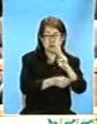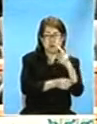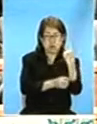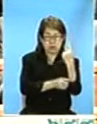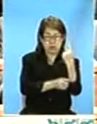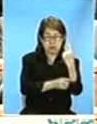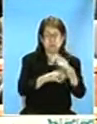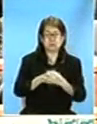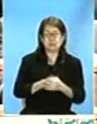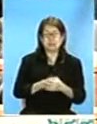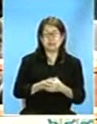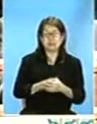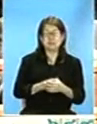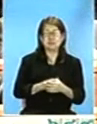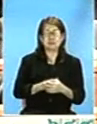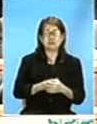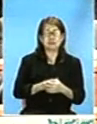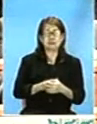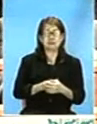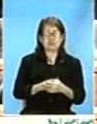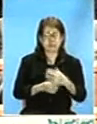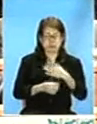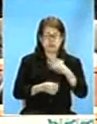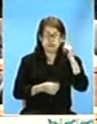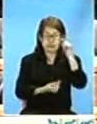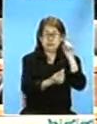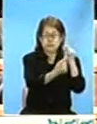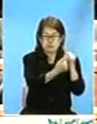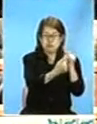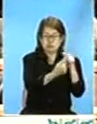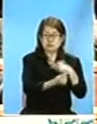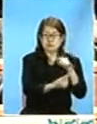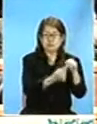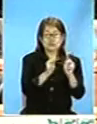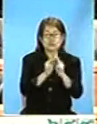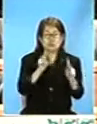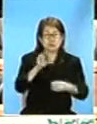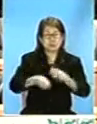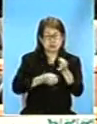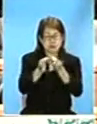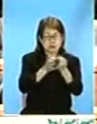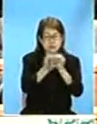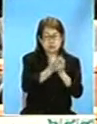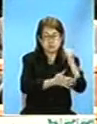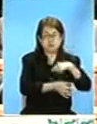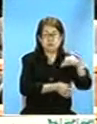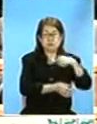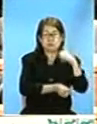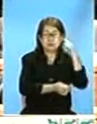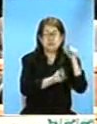รวมทั้งมีความเห็นสอดคล้องกันกับทางคำชี้แจงของคณะกรรมการวิสามัญ